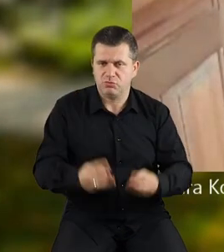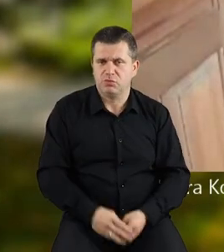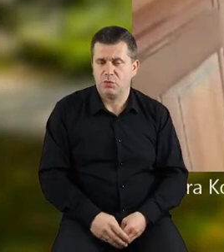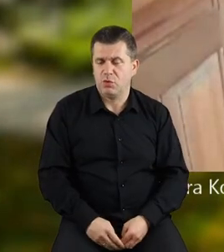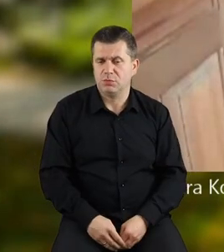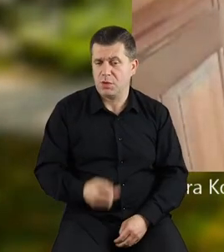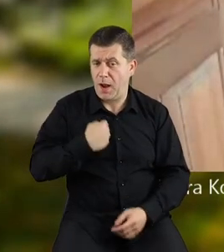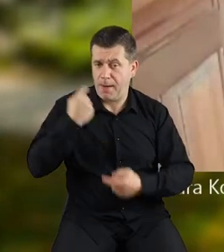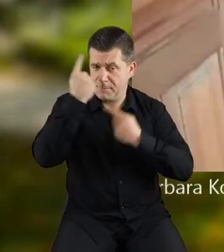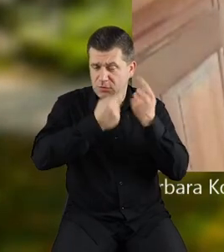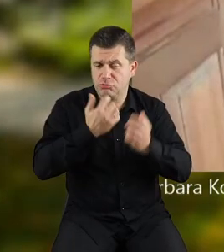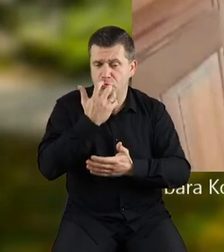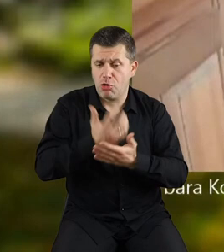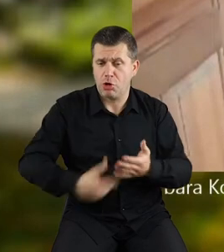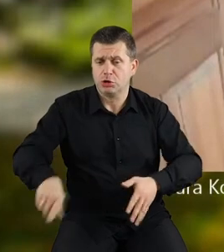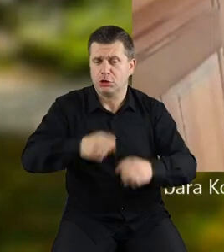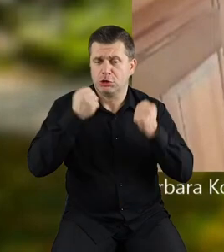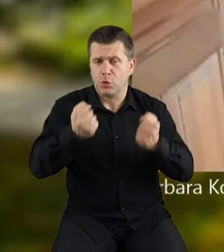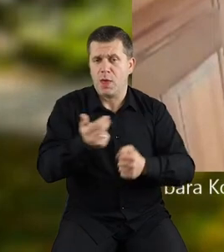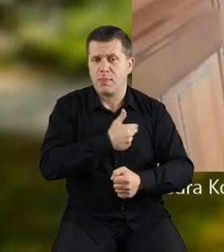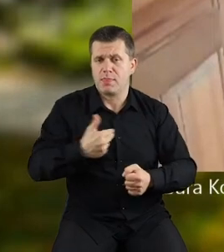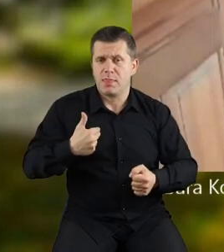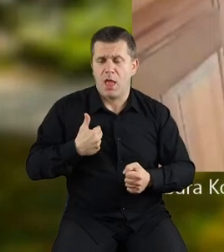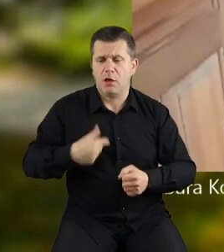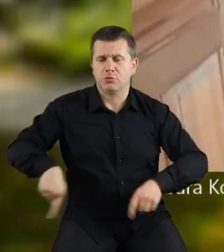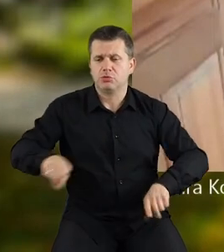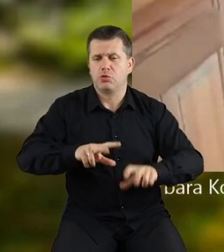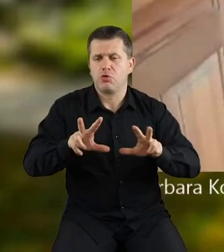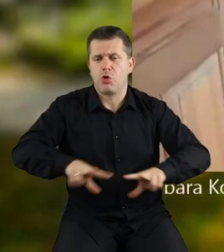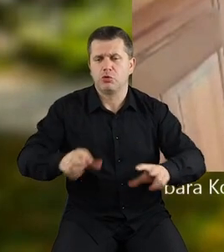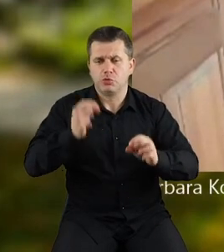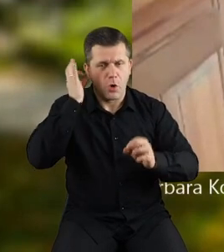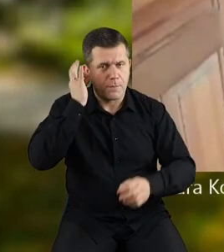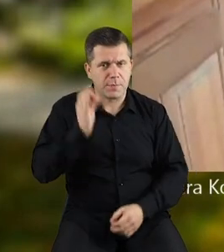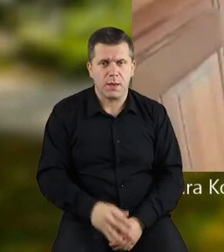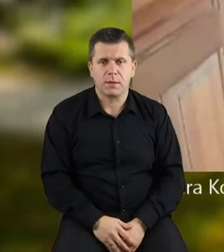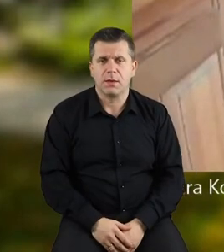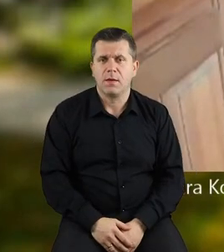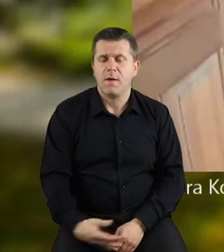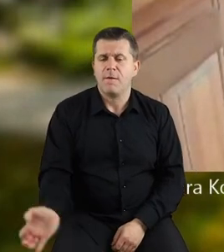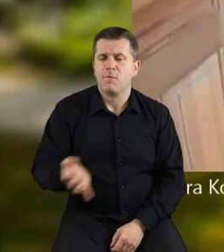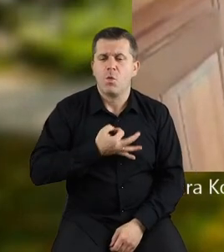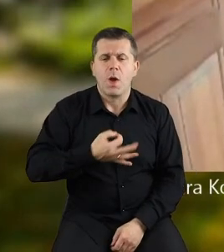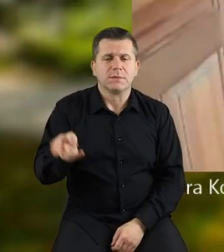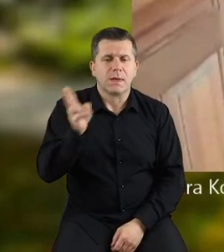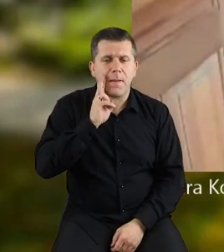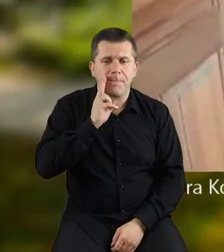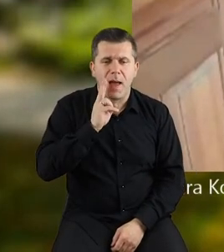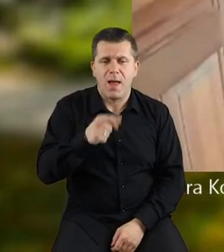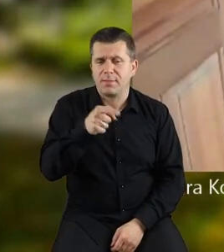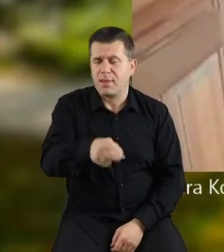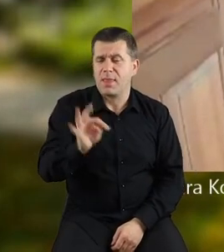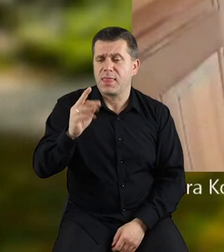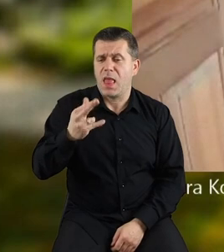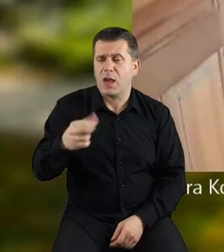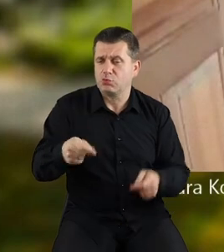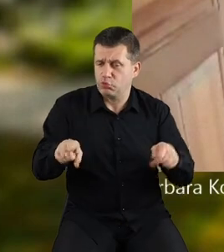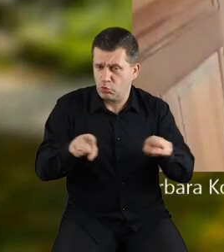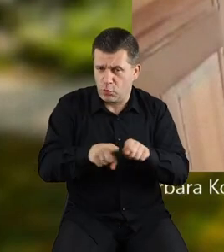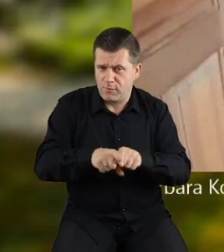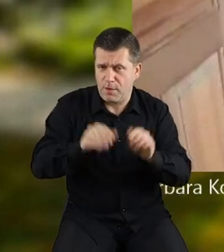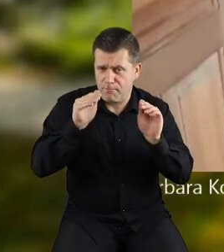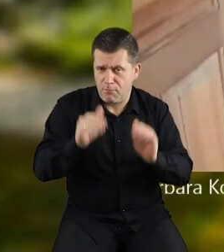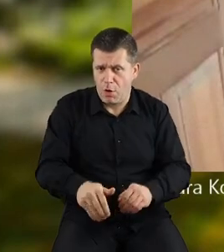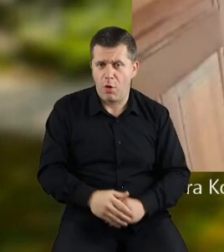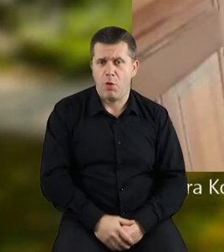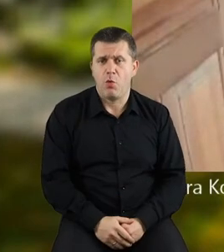najważniejsze. Myślę, że czerpiemy siłę z naszych rodzinnych kobiet i że z własnej matki Teresa